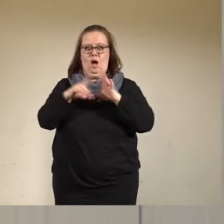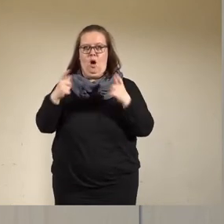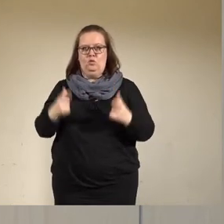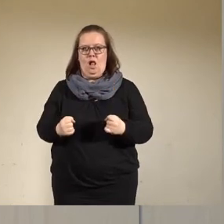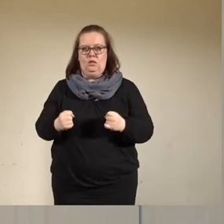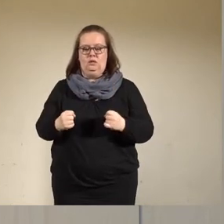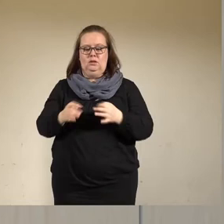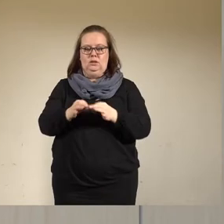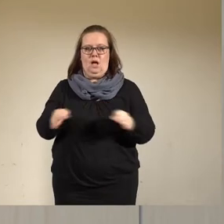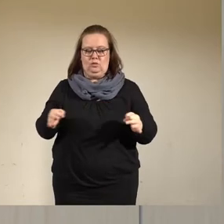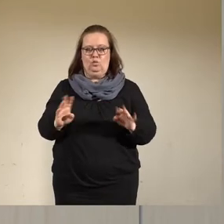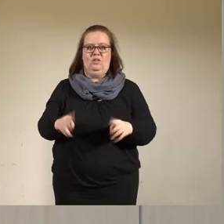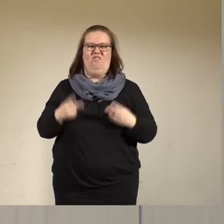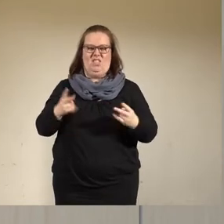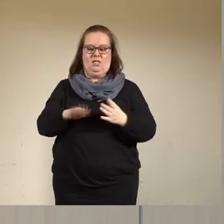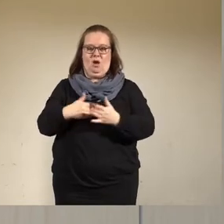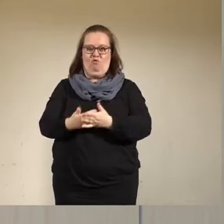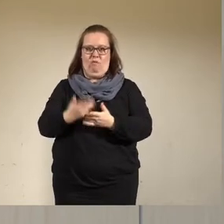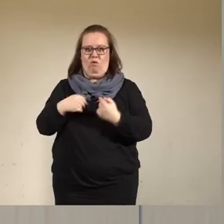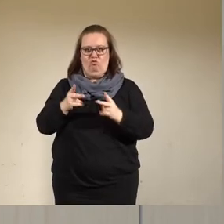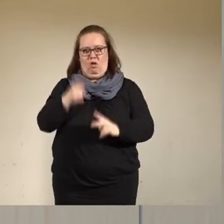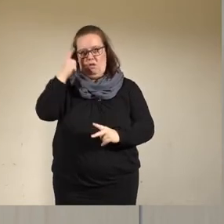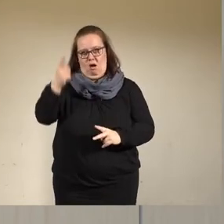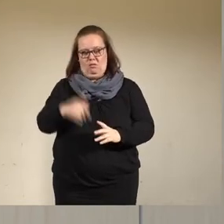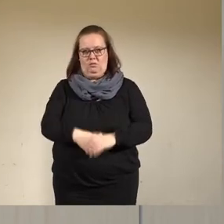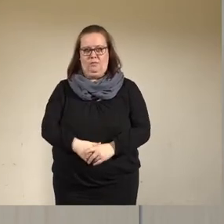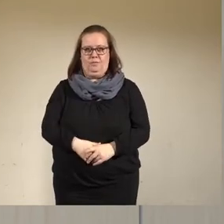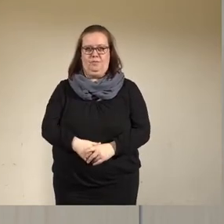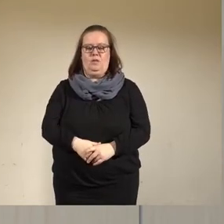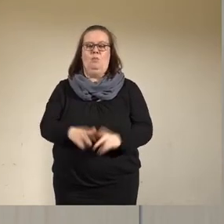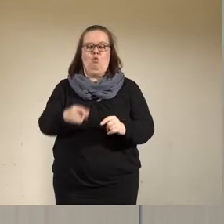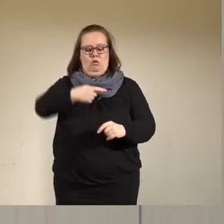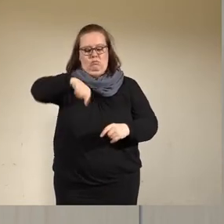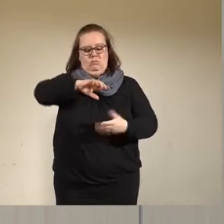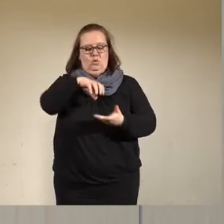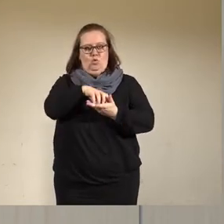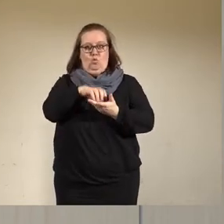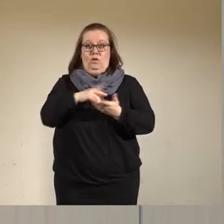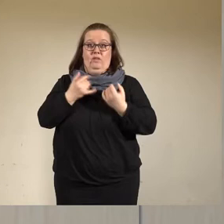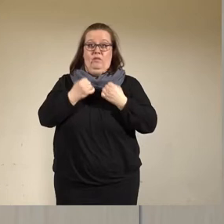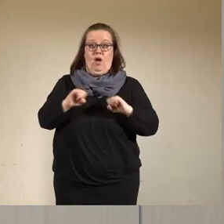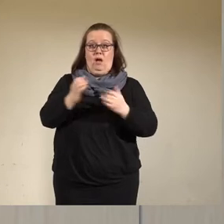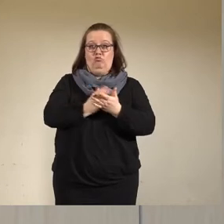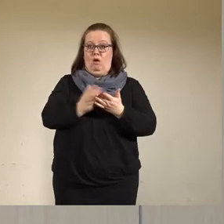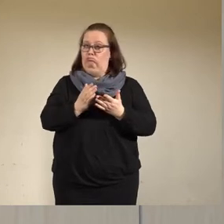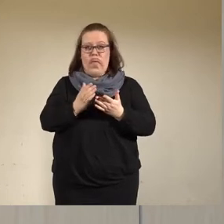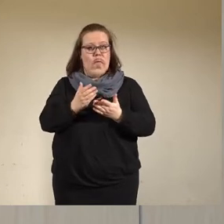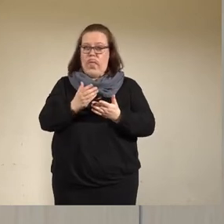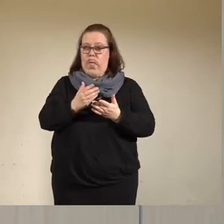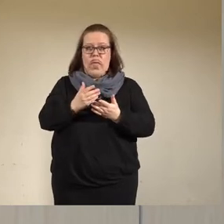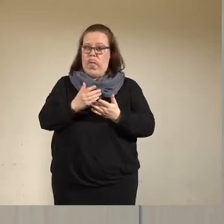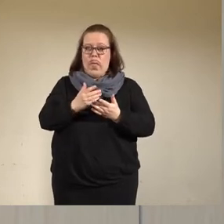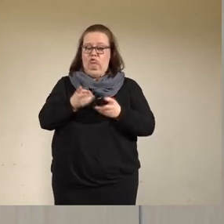Haushaltssatzung gehört zu den wichtigsten Aufgaben des Stadtrates. Dabei sind wir als Kommune aber nicht frei in der Ausgestaltung